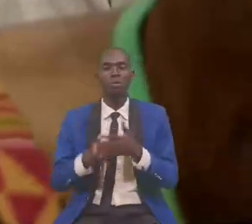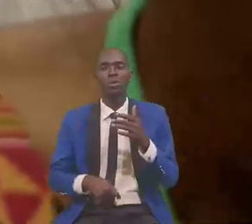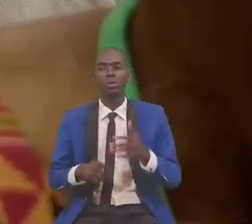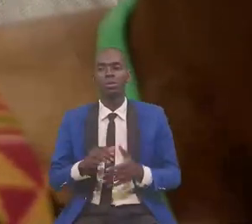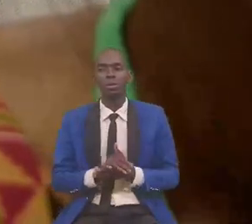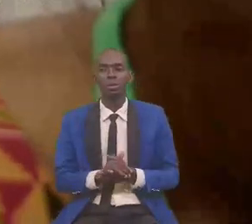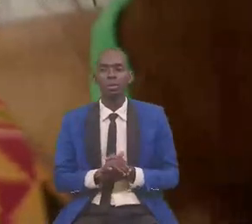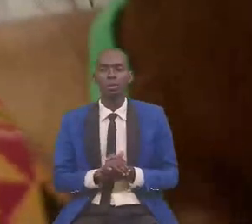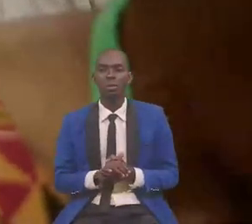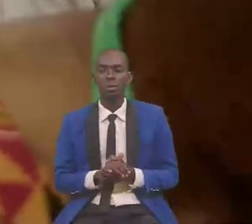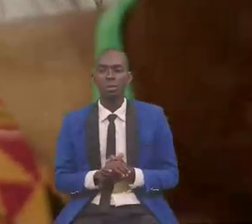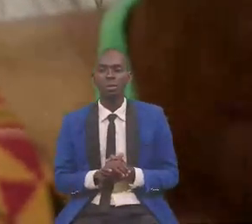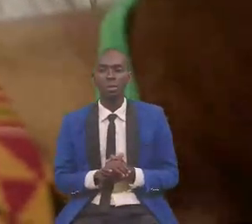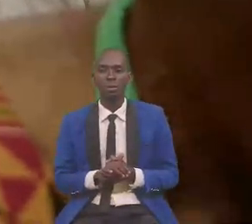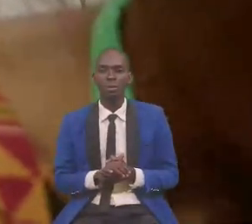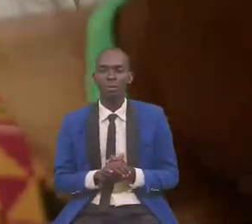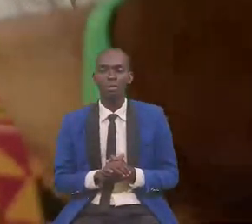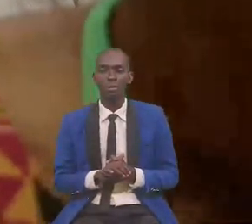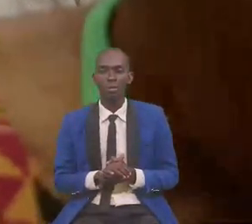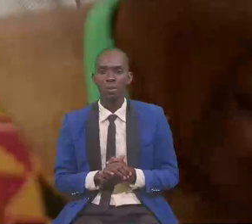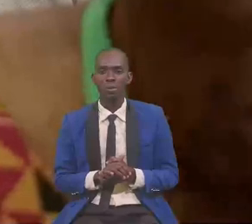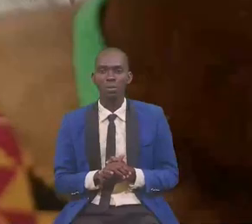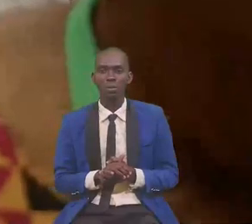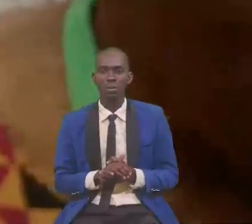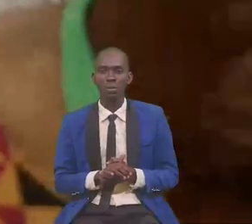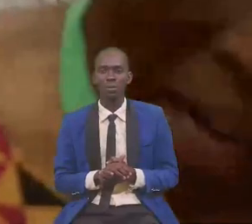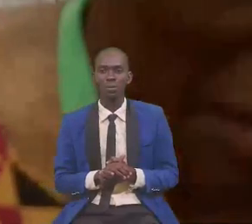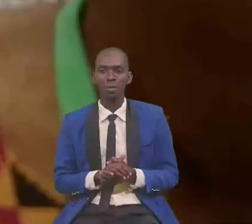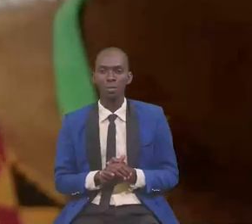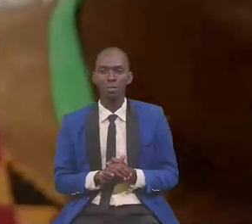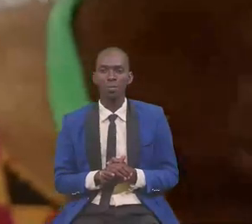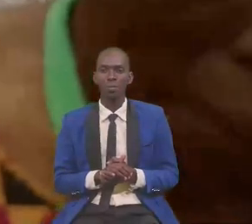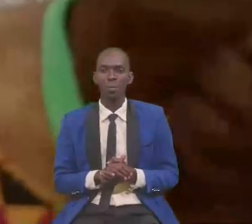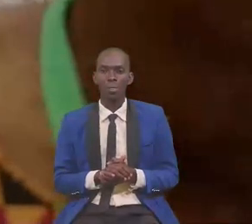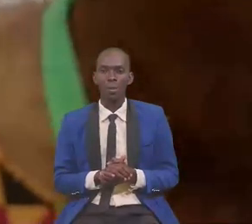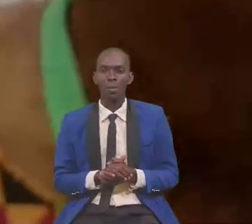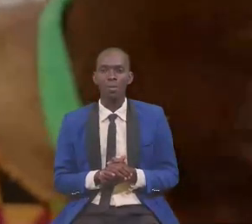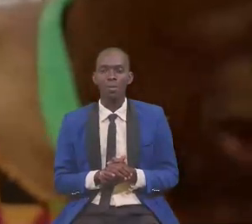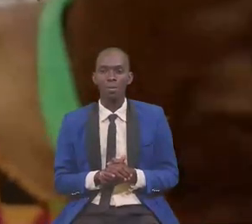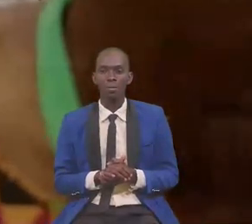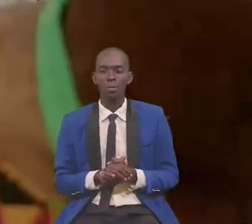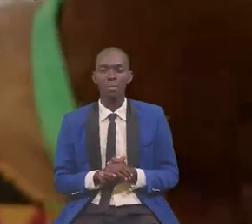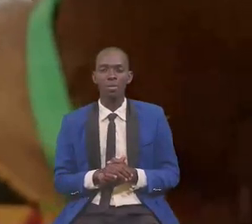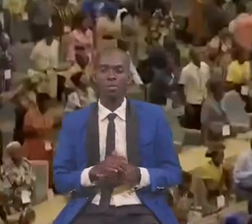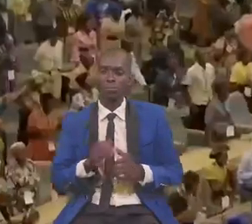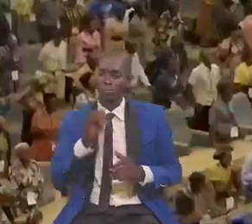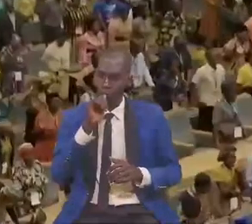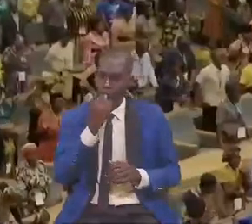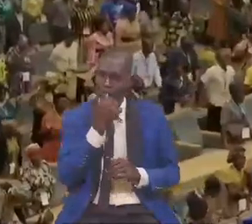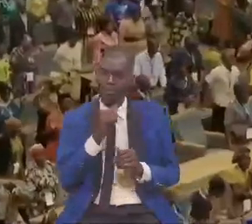Paye Persévère.